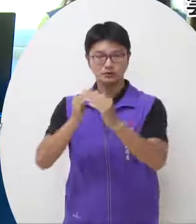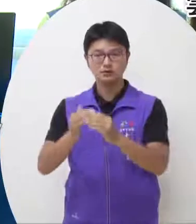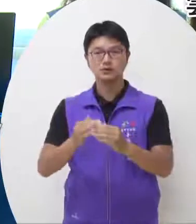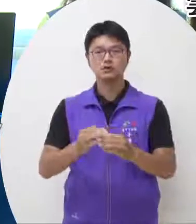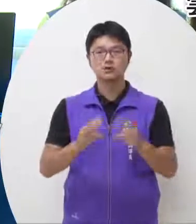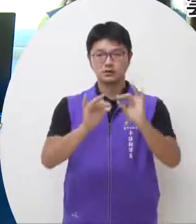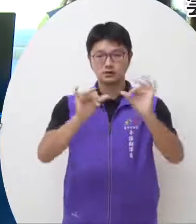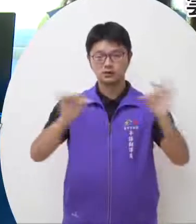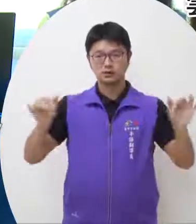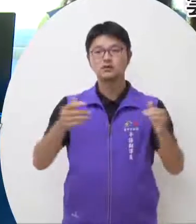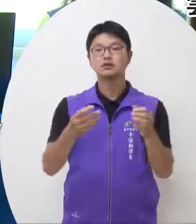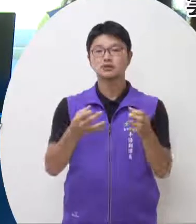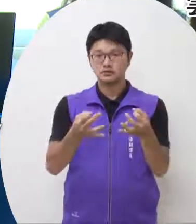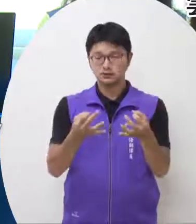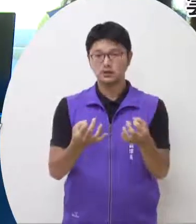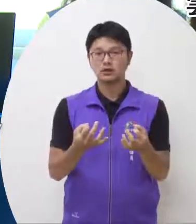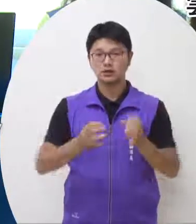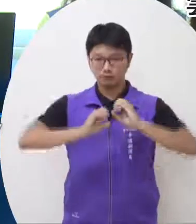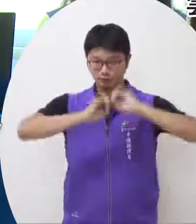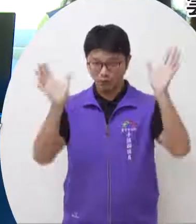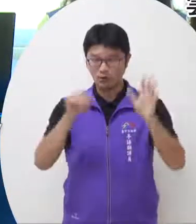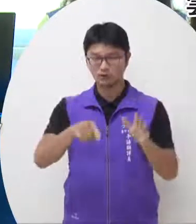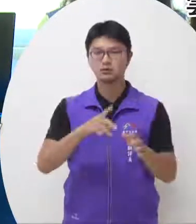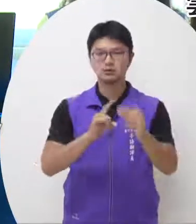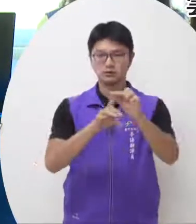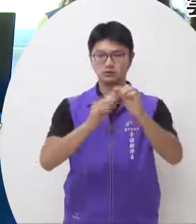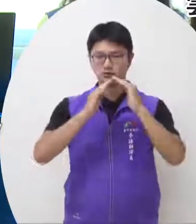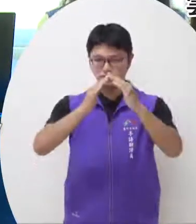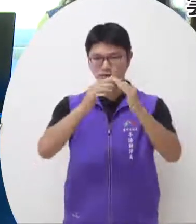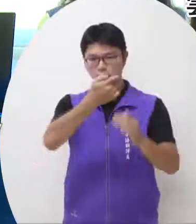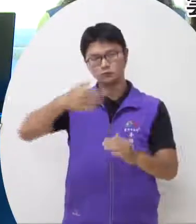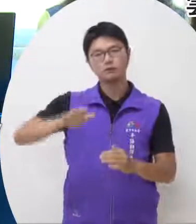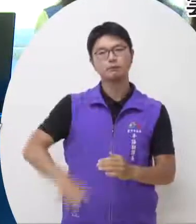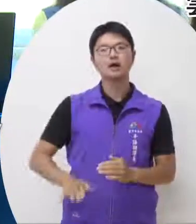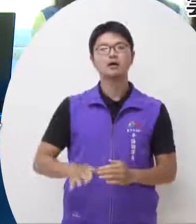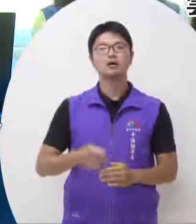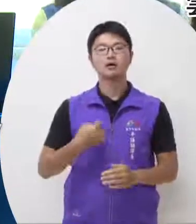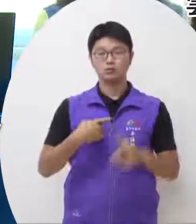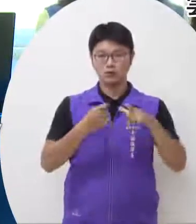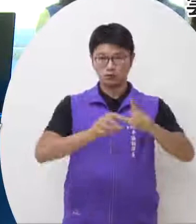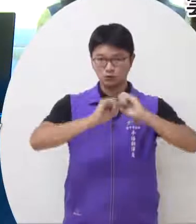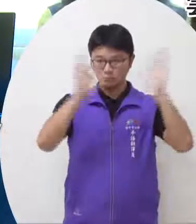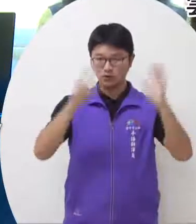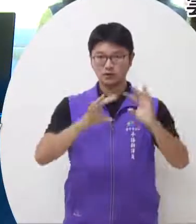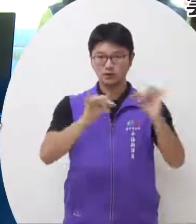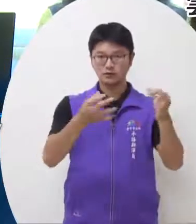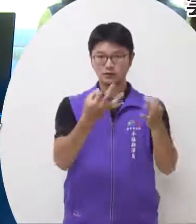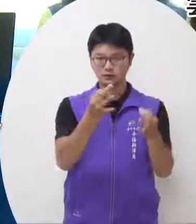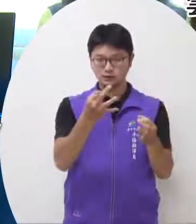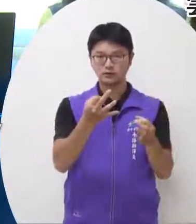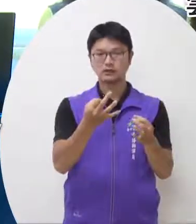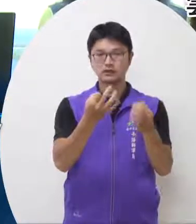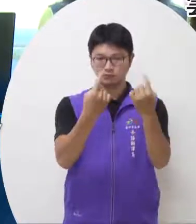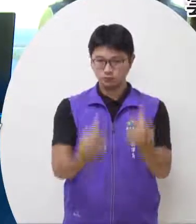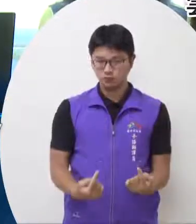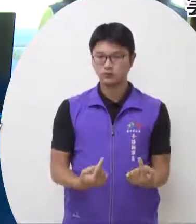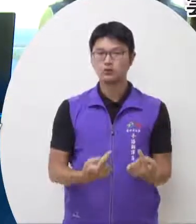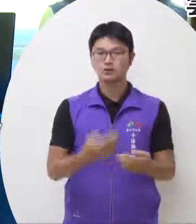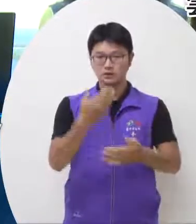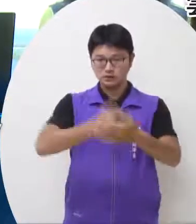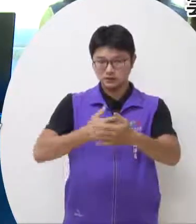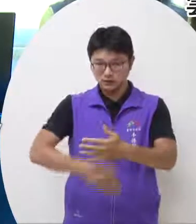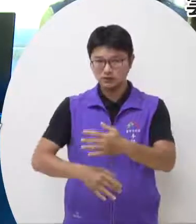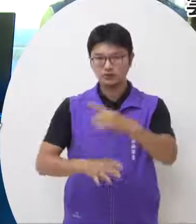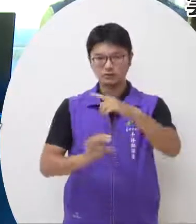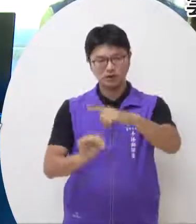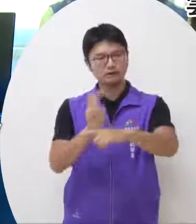一个调整的成果大家看得出来，台中市是最低的我们公告地价下跌我们调整减了